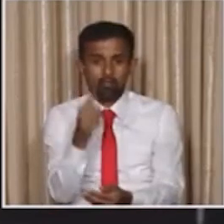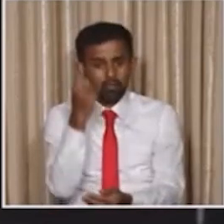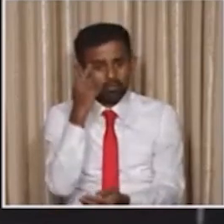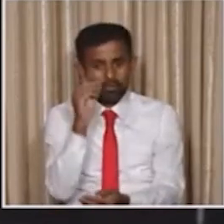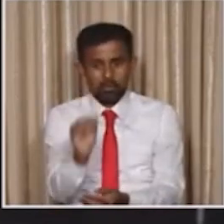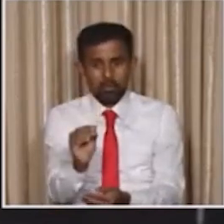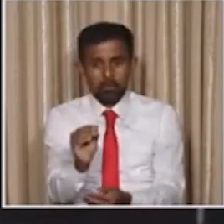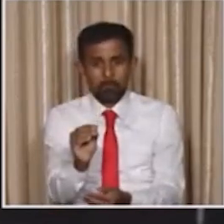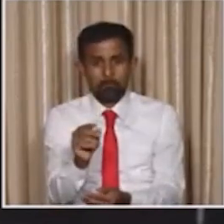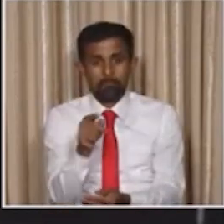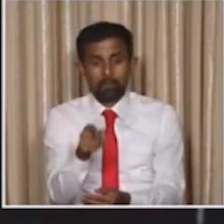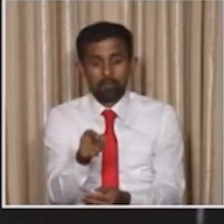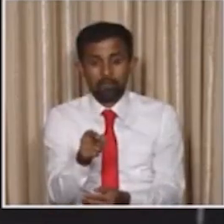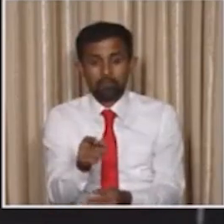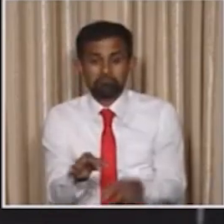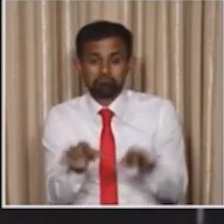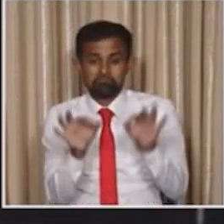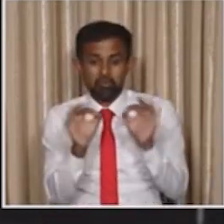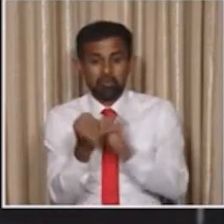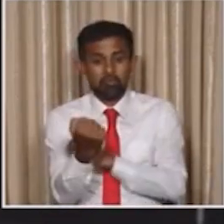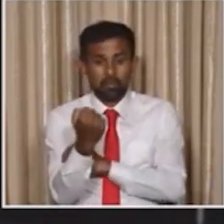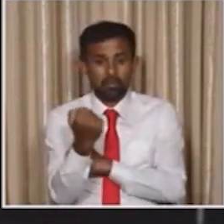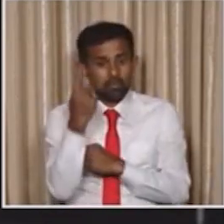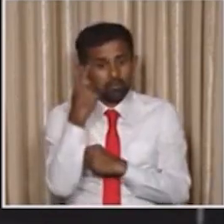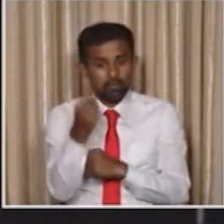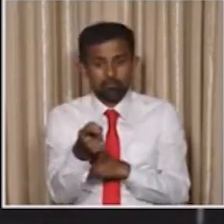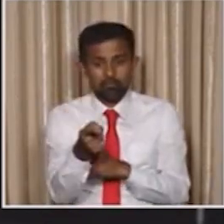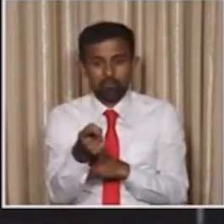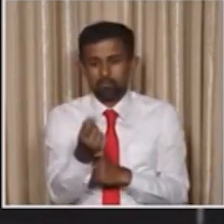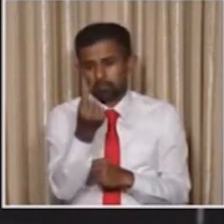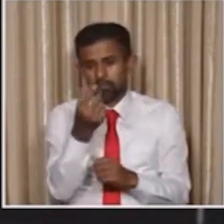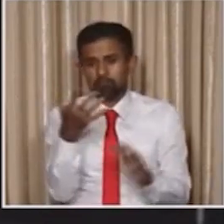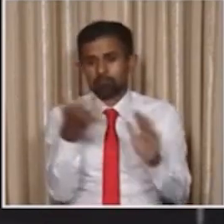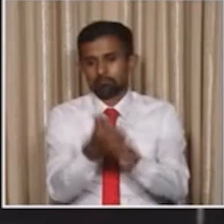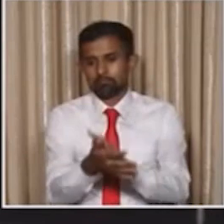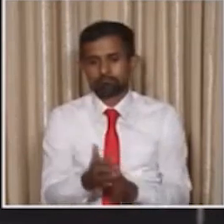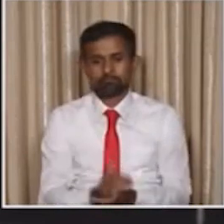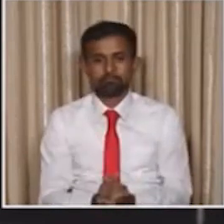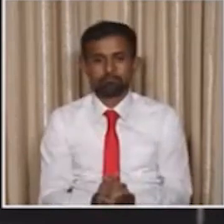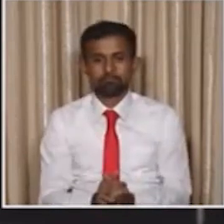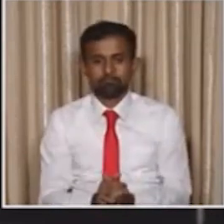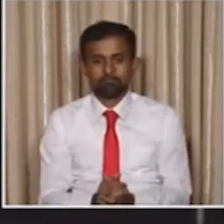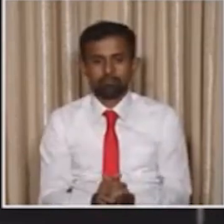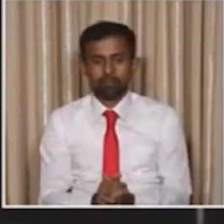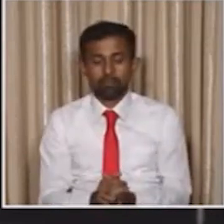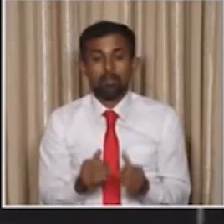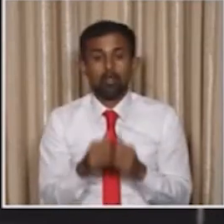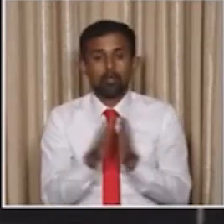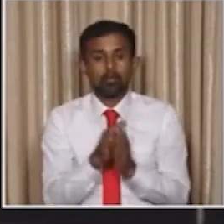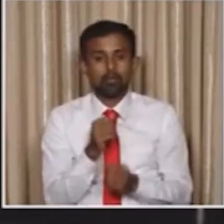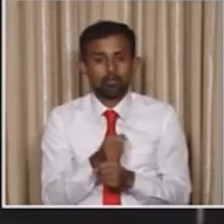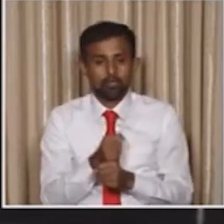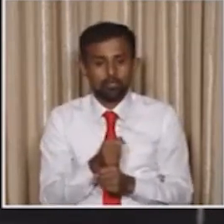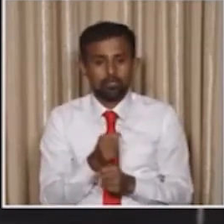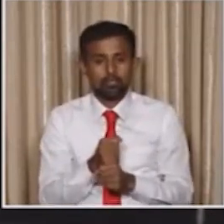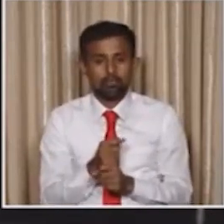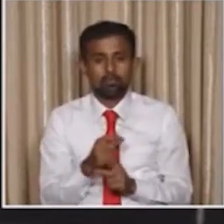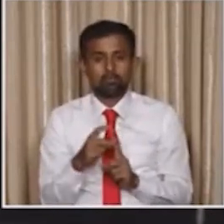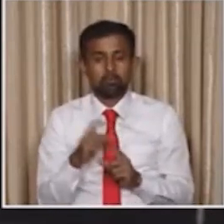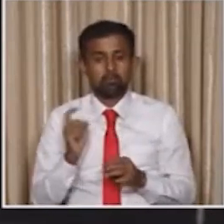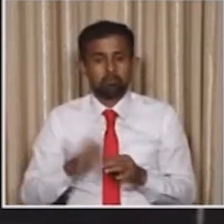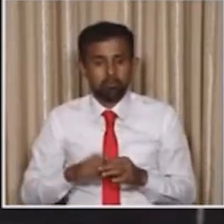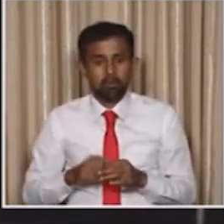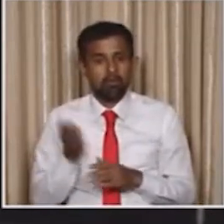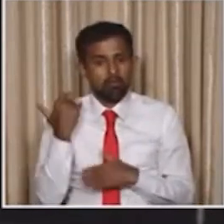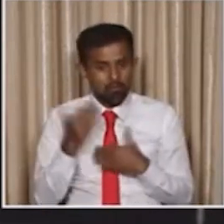නම් ඒක තමයි සුපිරි බලය කියලා මම හිතන එක පොඩි වැරදීමක්. මේ නිසා සියලු රජයන්ට බරපතල ප්‍රශ්න